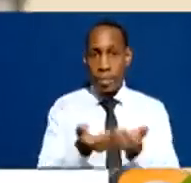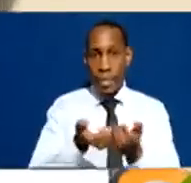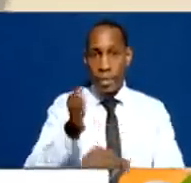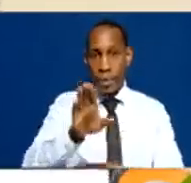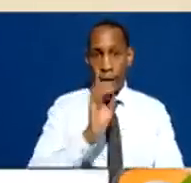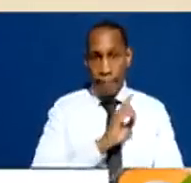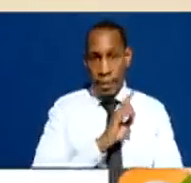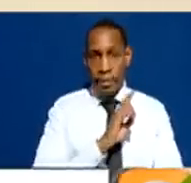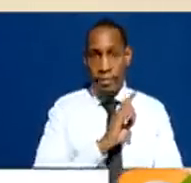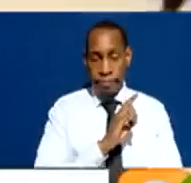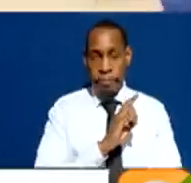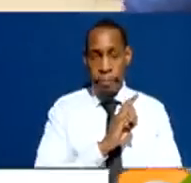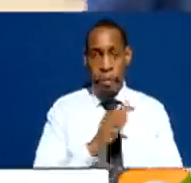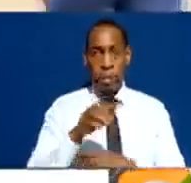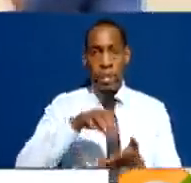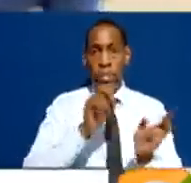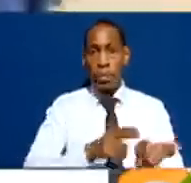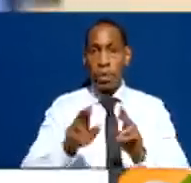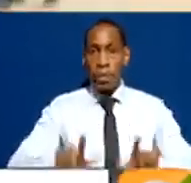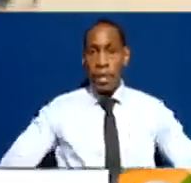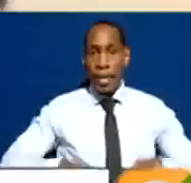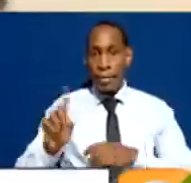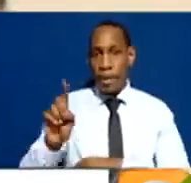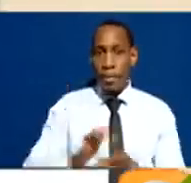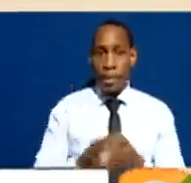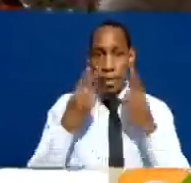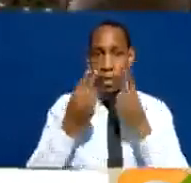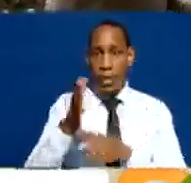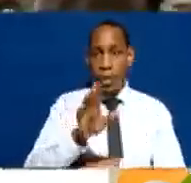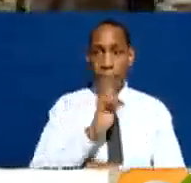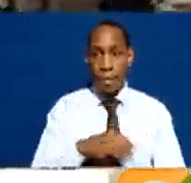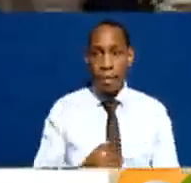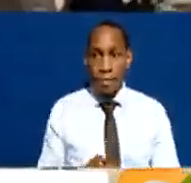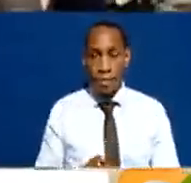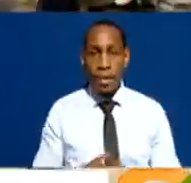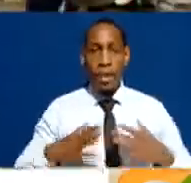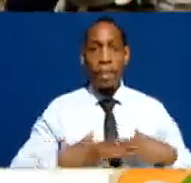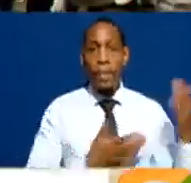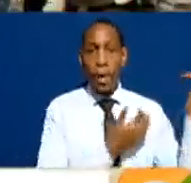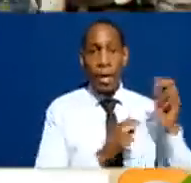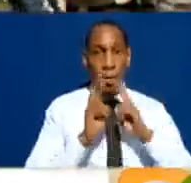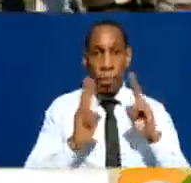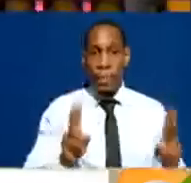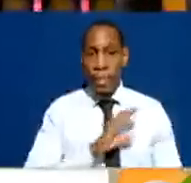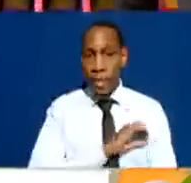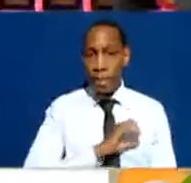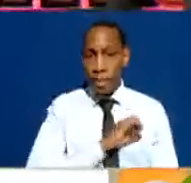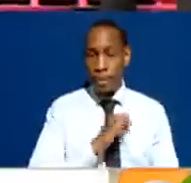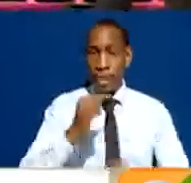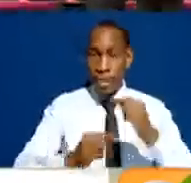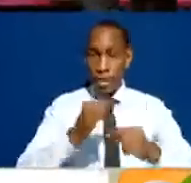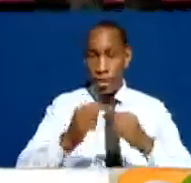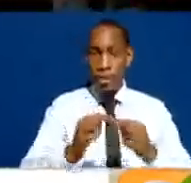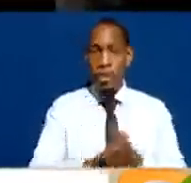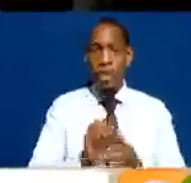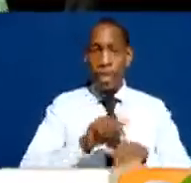imerudi hali ya kawaida ya maisha ya Nairobi, tunaona imerudi. Residents hope that the peace and calm will prevail